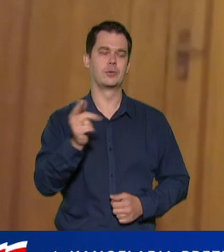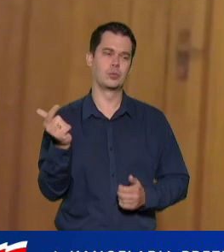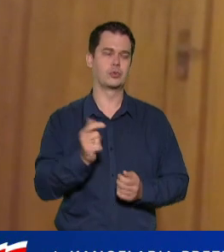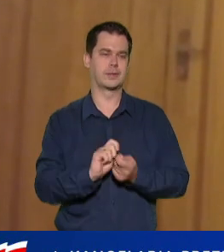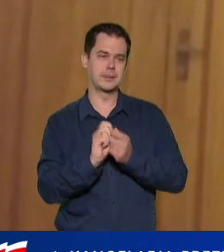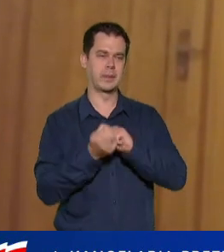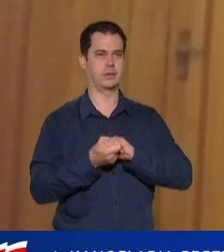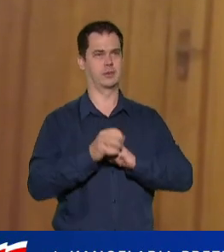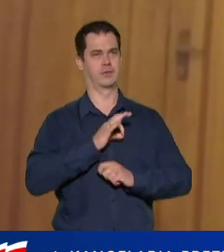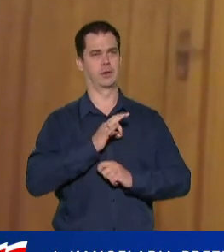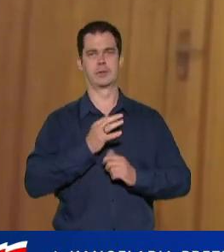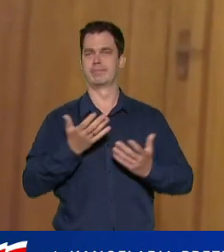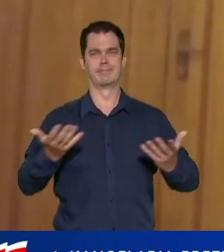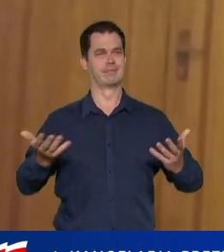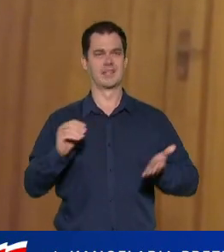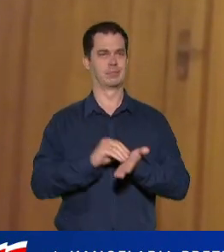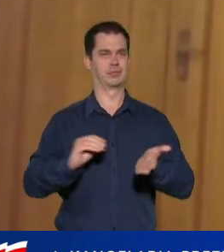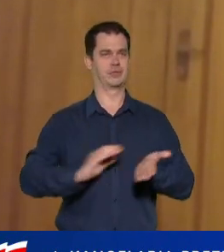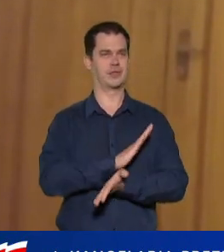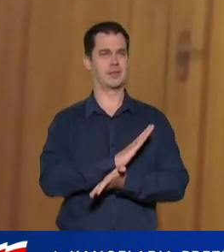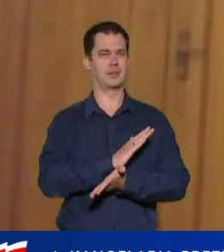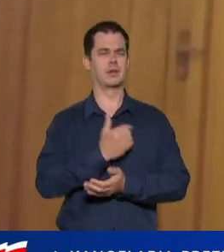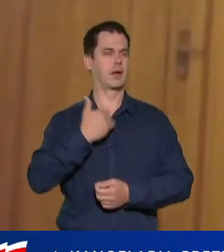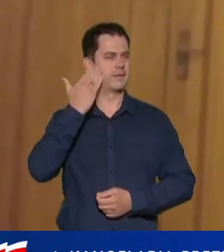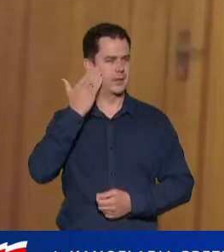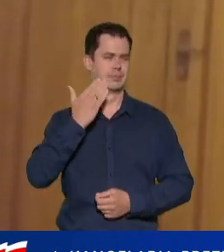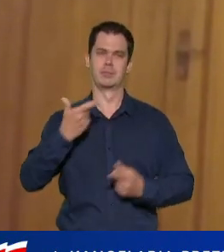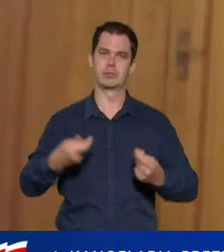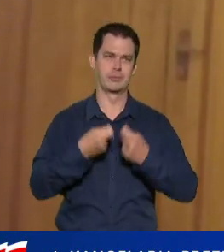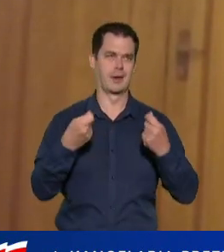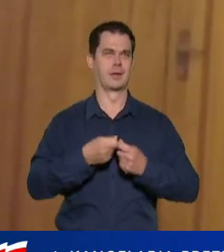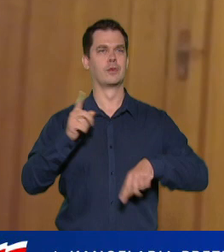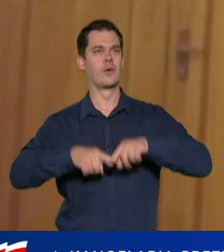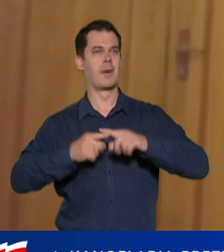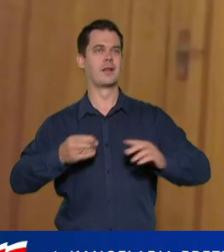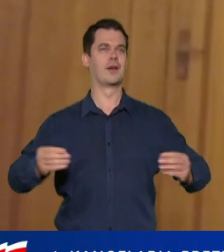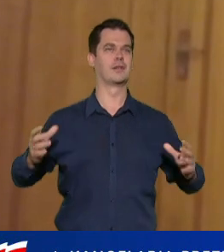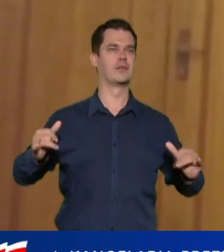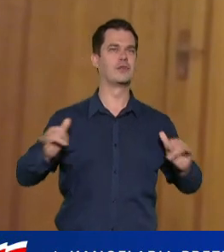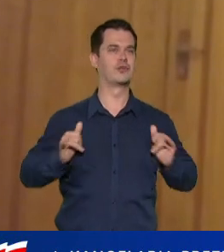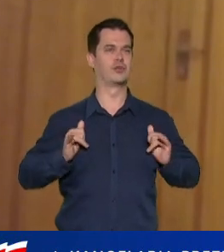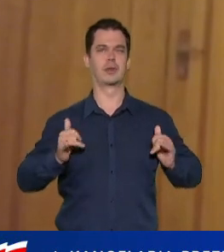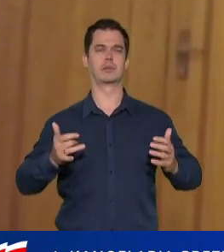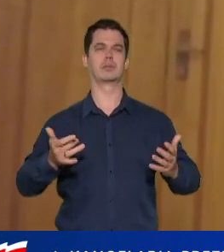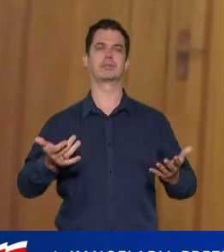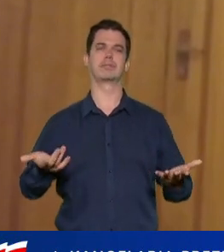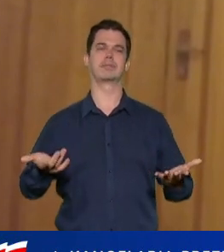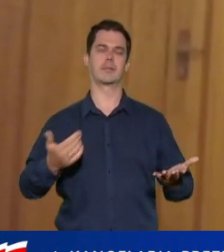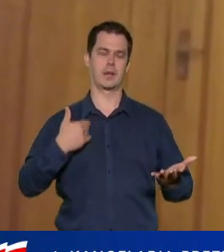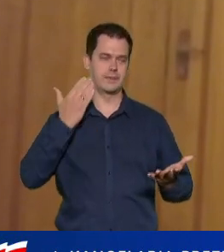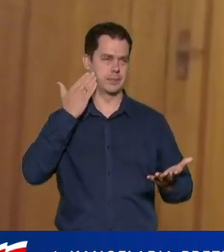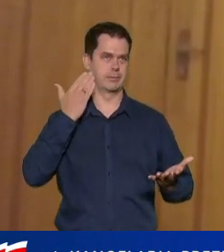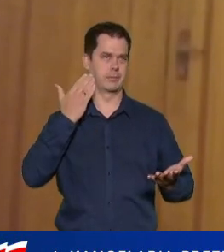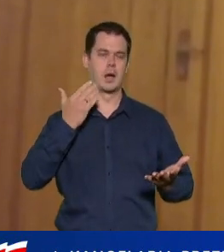zmian, które są wprowadzane. One są dotkliwe, przeszkadzają w normalnym życiu, ale utrzymajmy